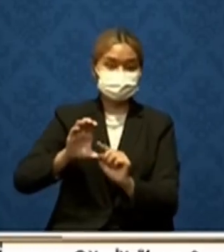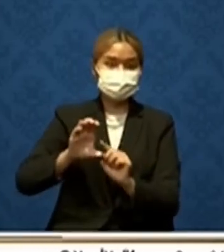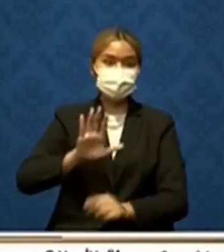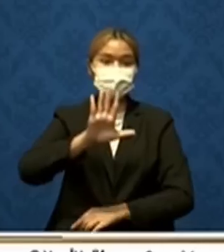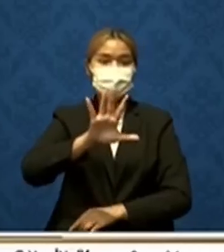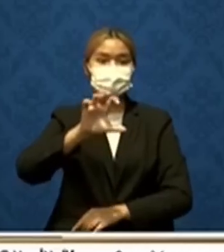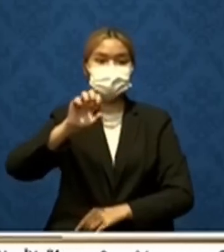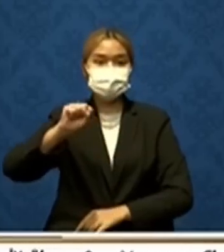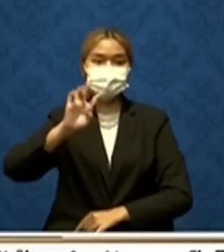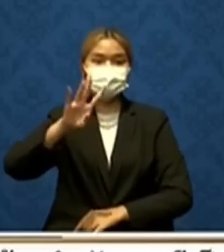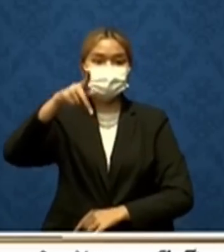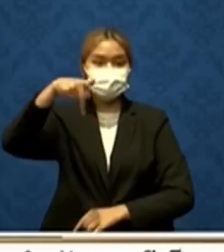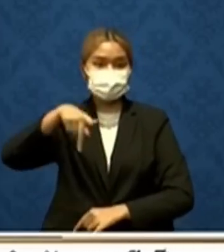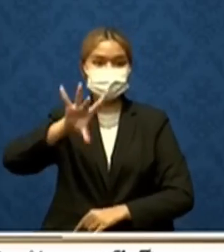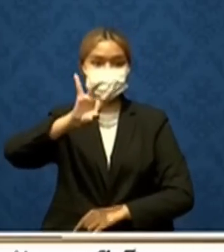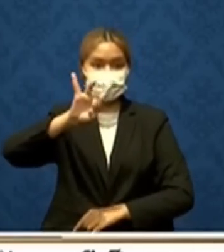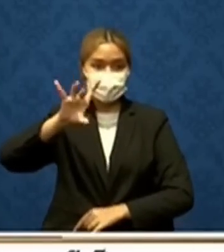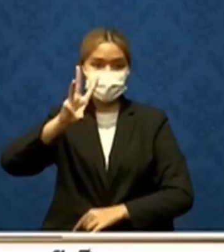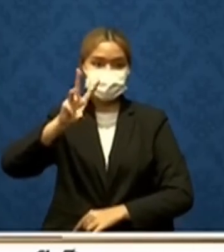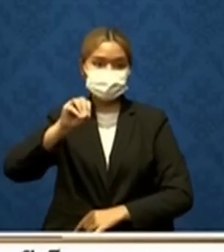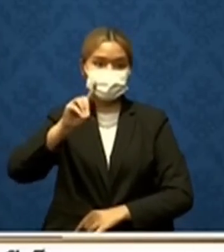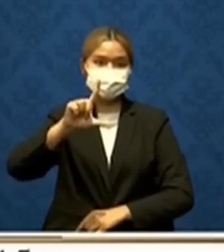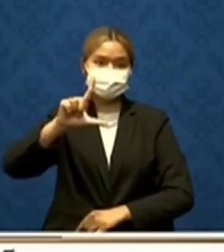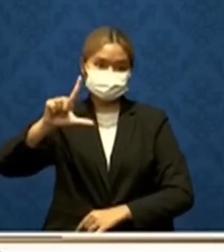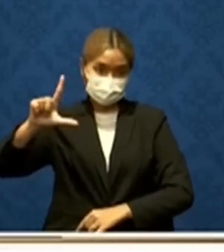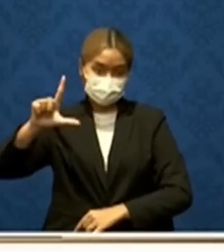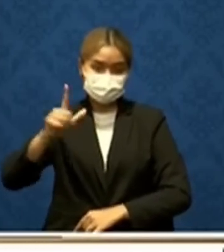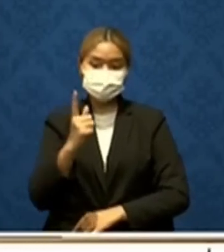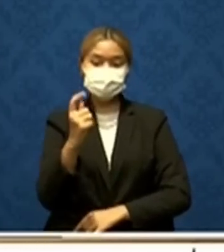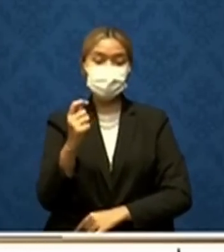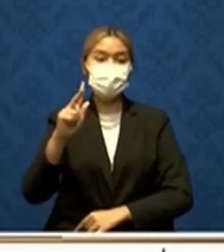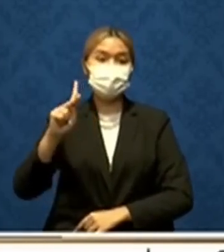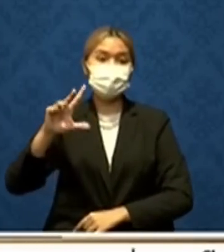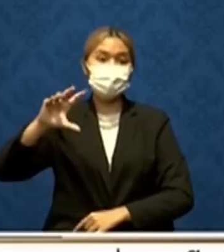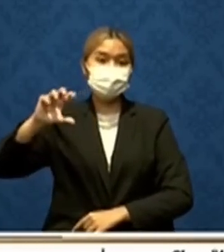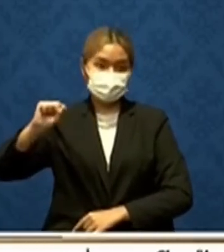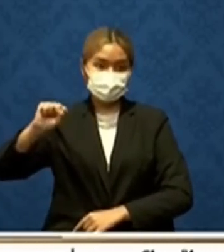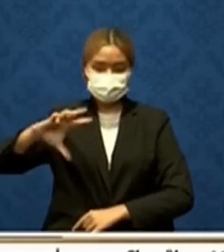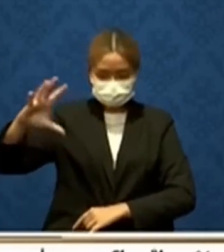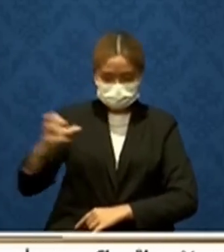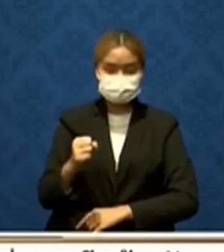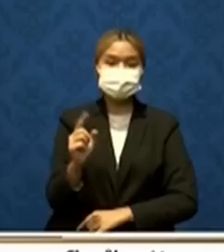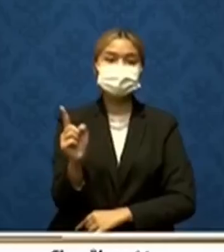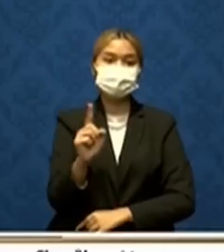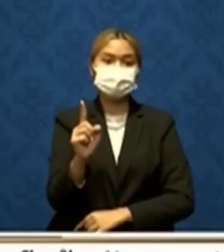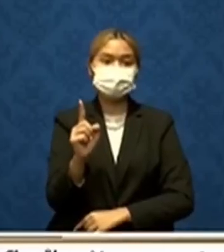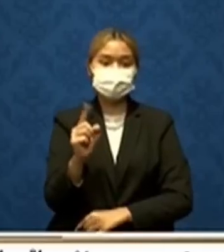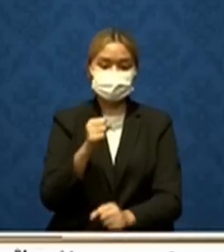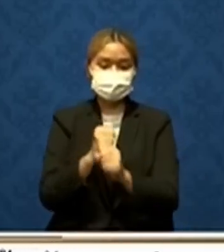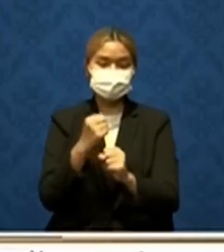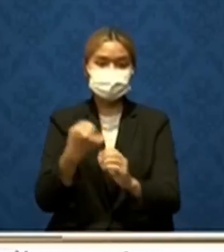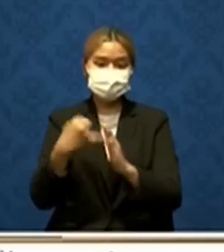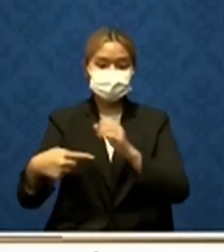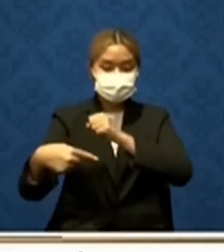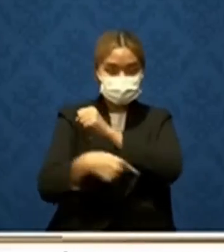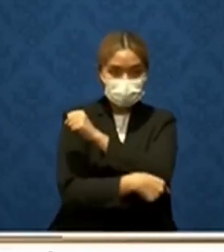4,000861ล้านบาทที่อ.กศต้องไปเรียกค่าเสียหายคืนมาจากการทุจริตจำนำข้าว